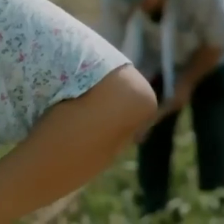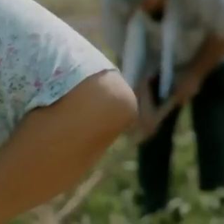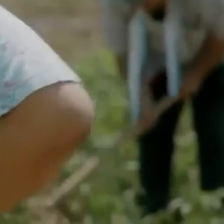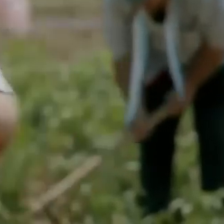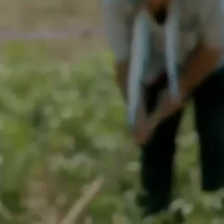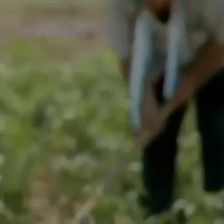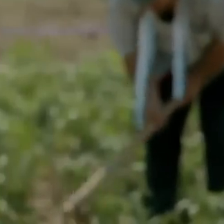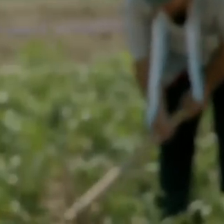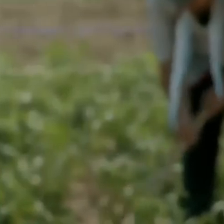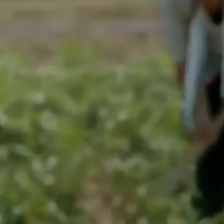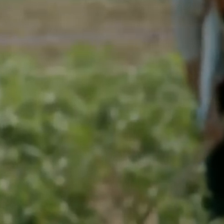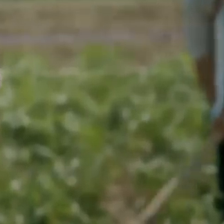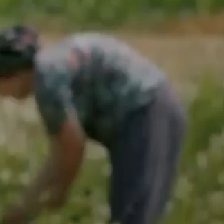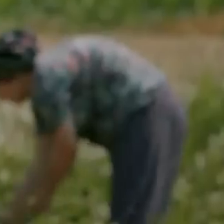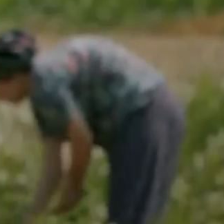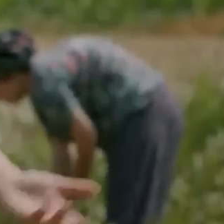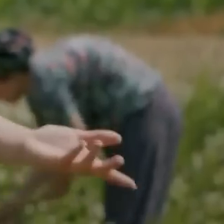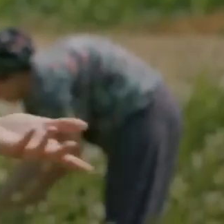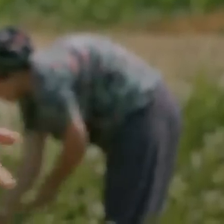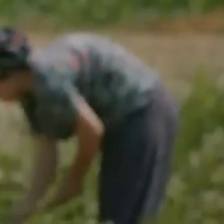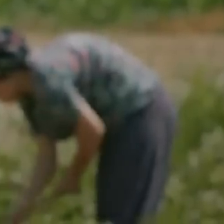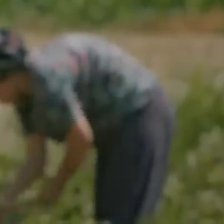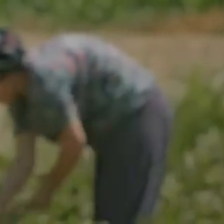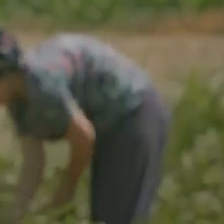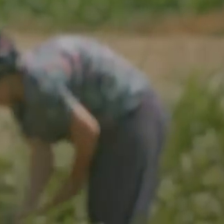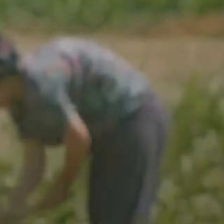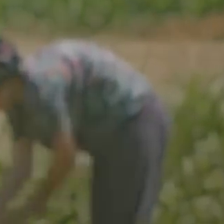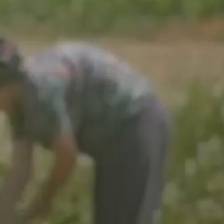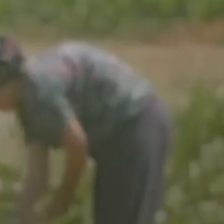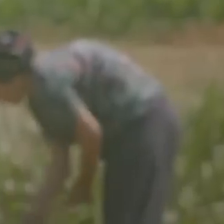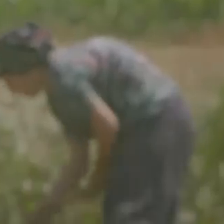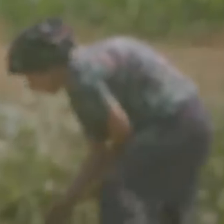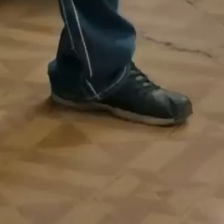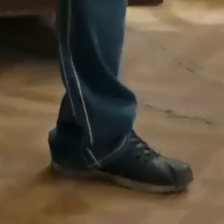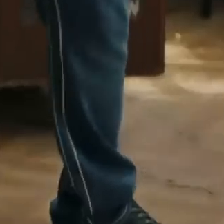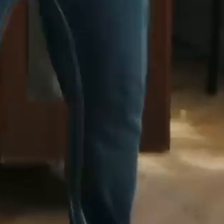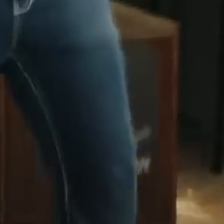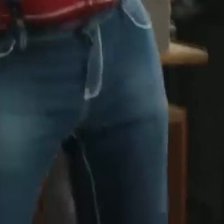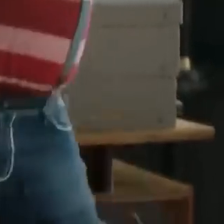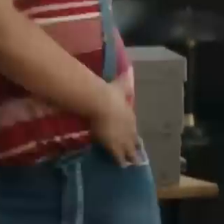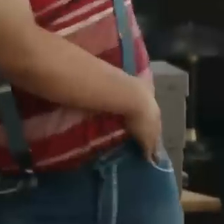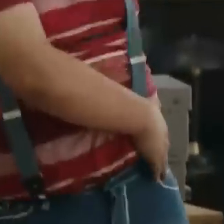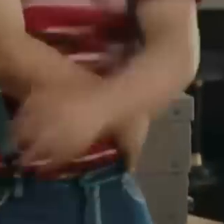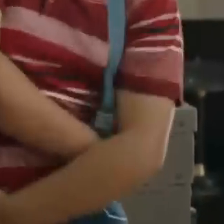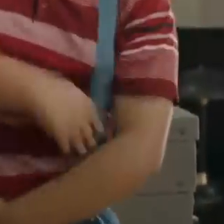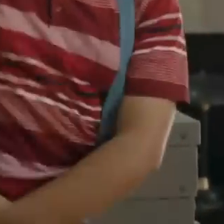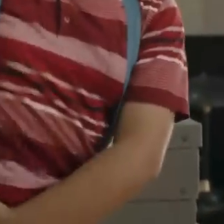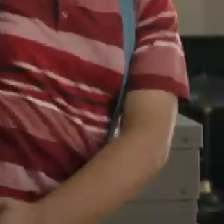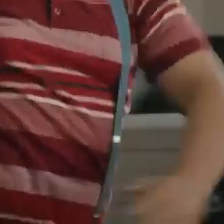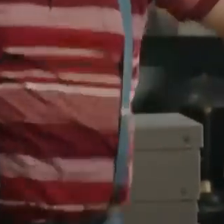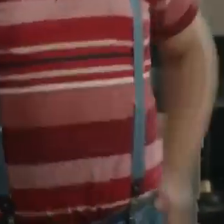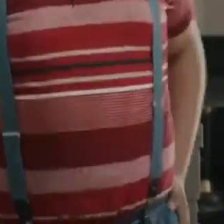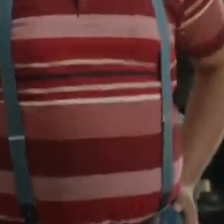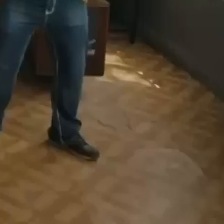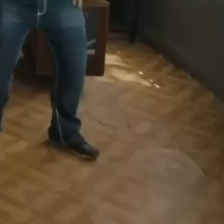Naci'yi gözüyle takipte. Gonca'ya dön dedi. Gonca ne yapayım diye alaycı gülümsedi. Yılmaz elindeki mendille